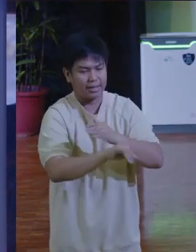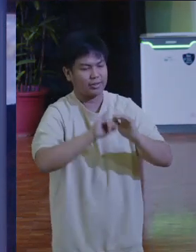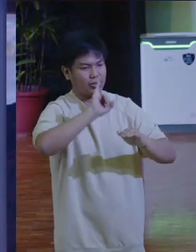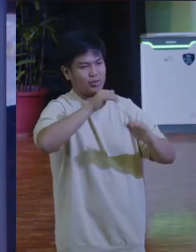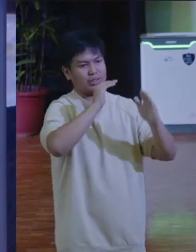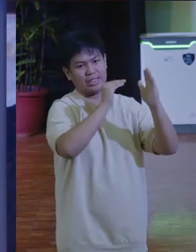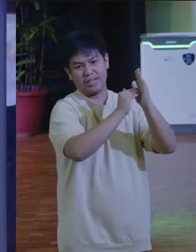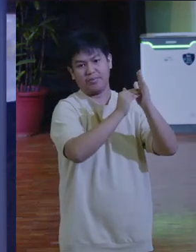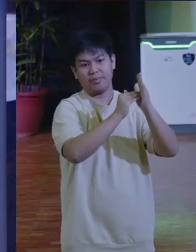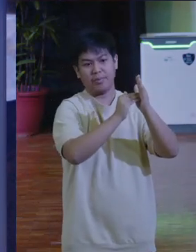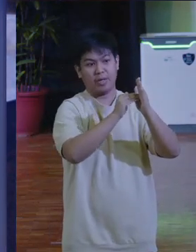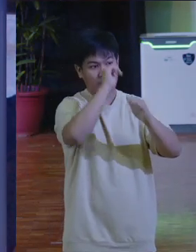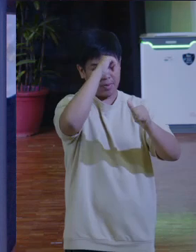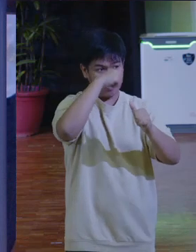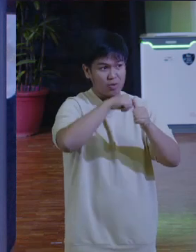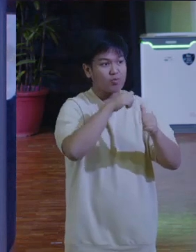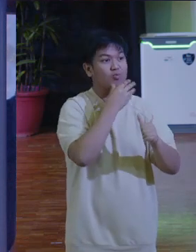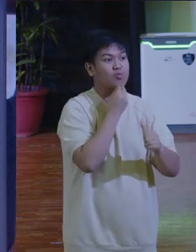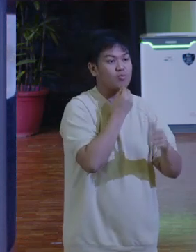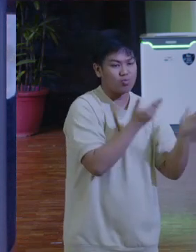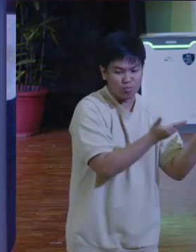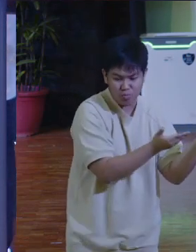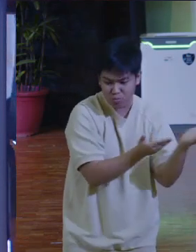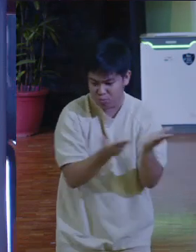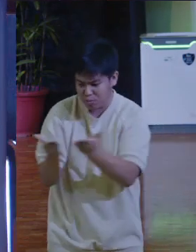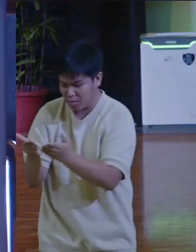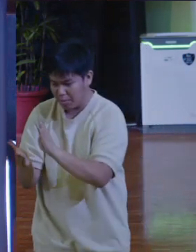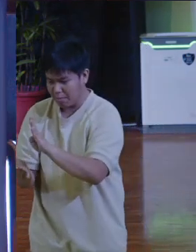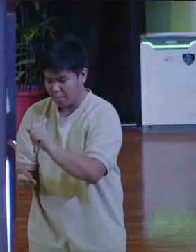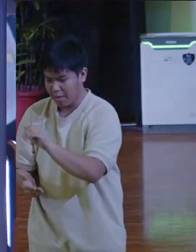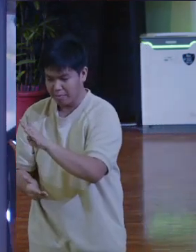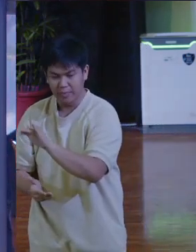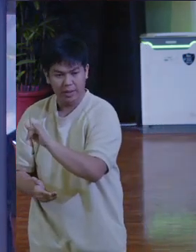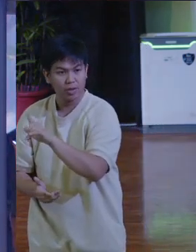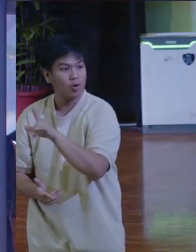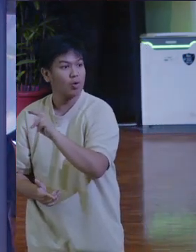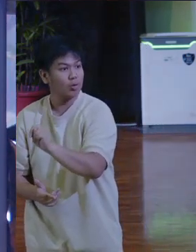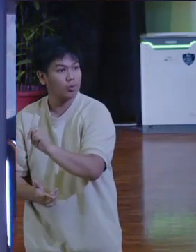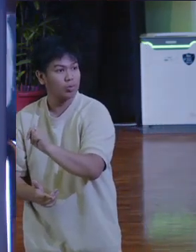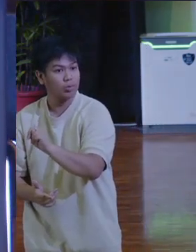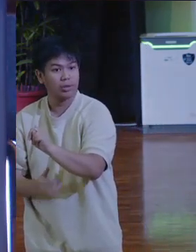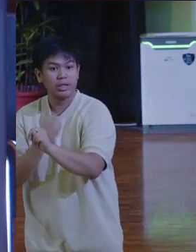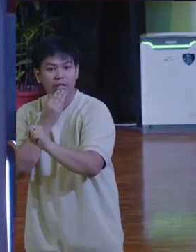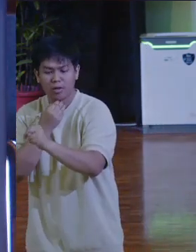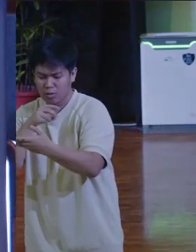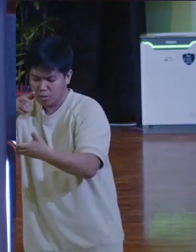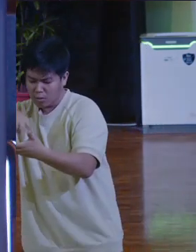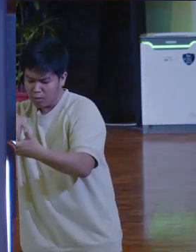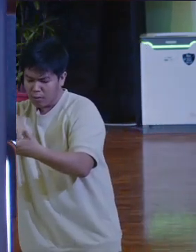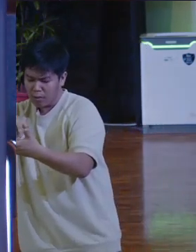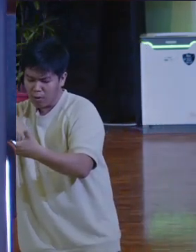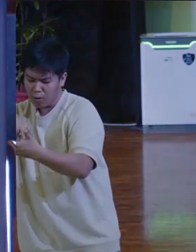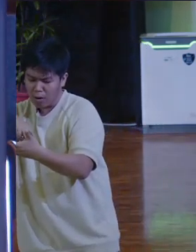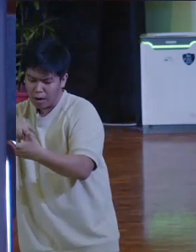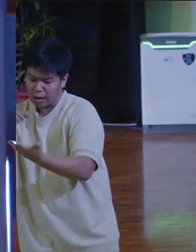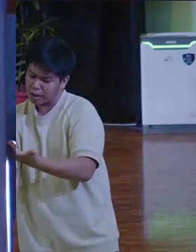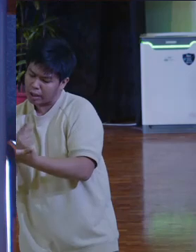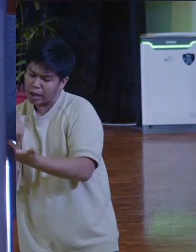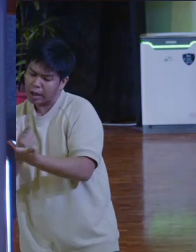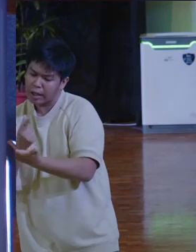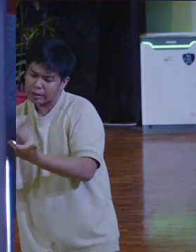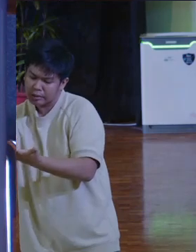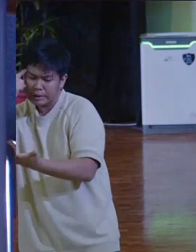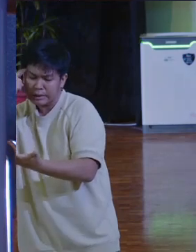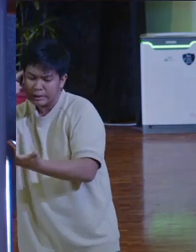sa Jerusalem. Yun po ang good news. So nung binasa nila ito, to bring good news to the poor, ganun po ang